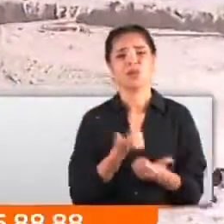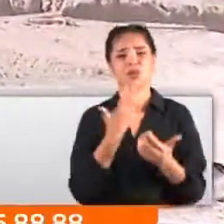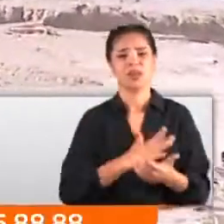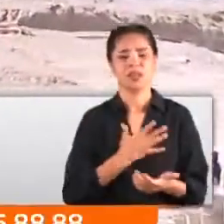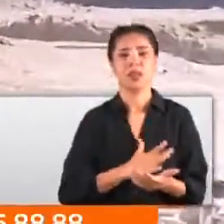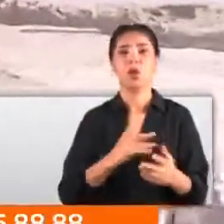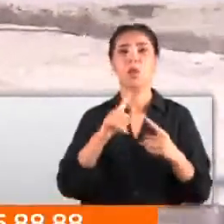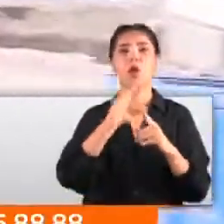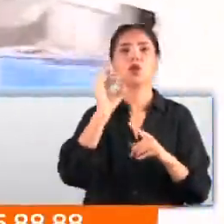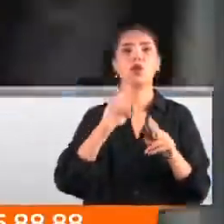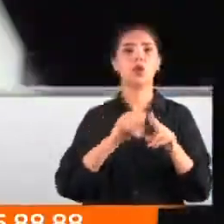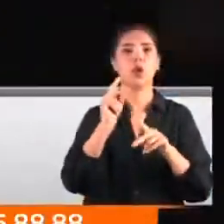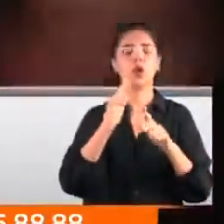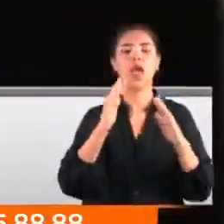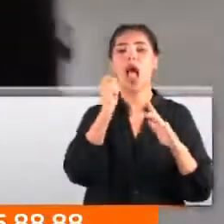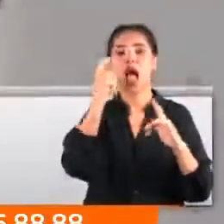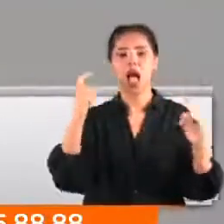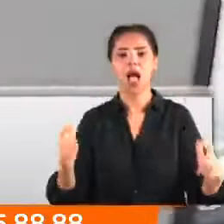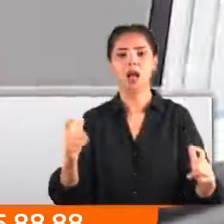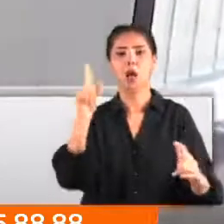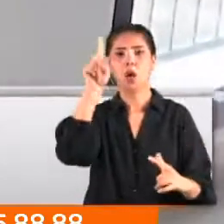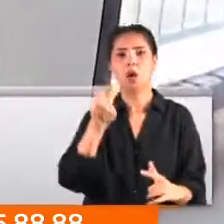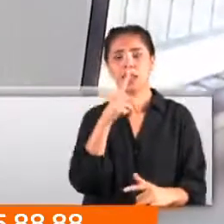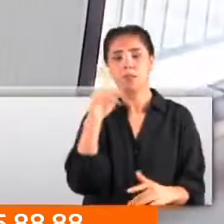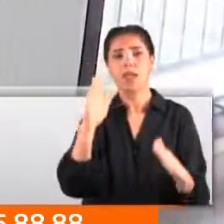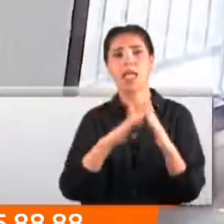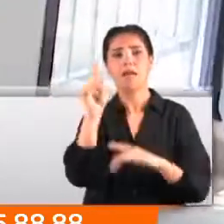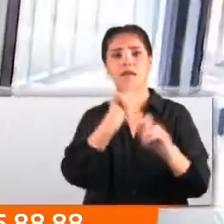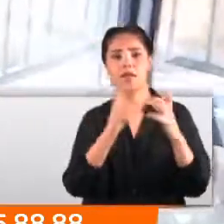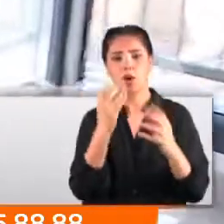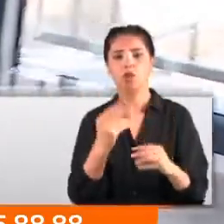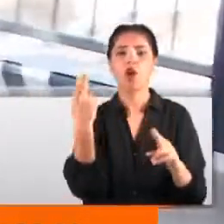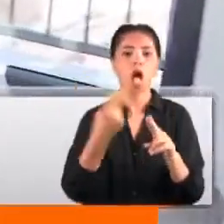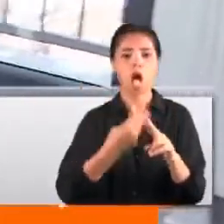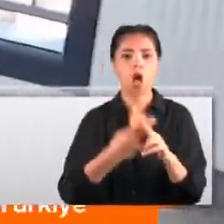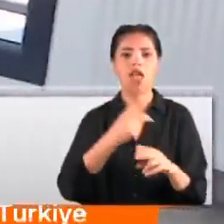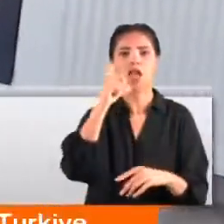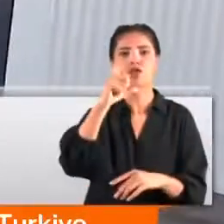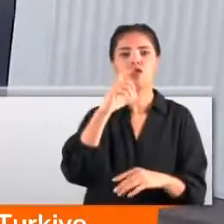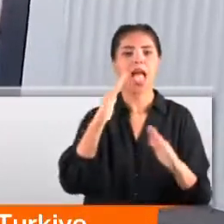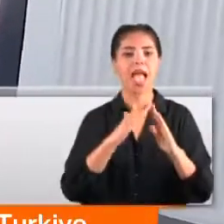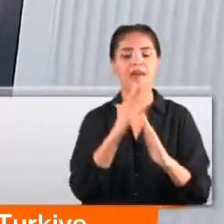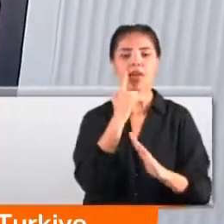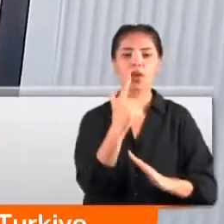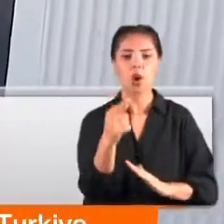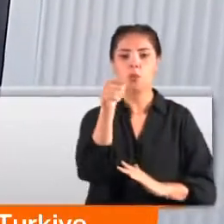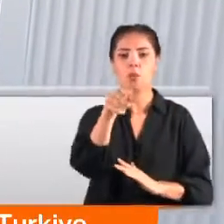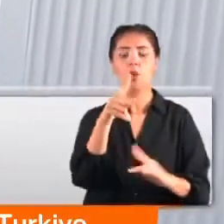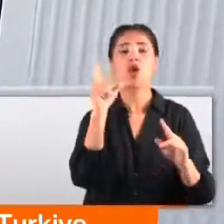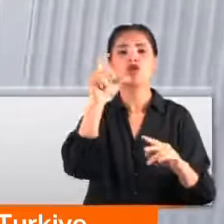TOKİ Ankara'da 18 bin sosyal konut inşa edecek. İşte o konutlara bir örnek C tipi bir dairedeyiz ve bu